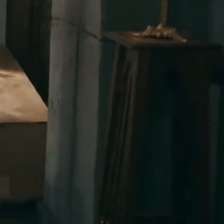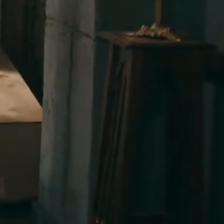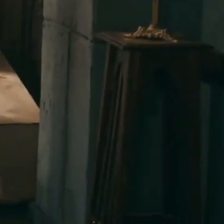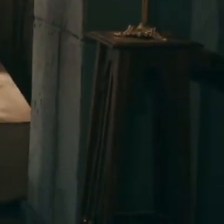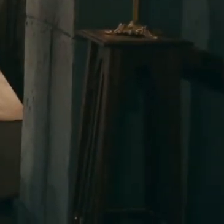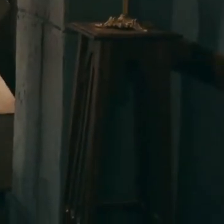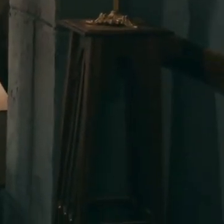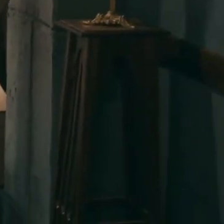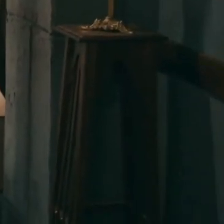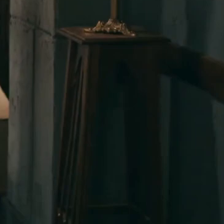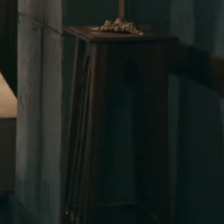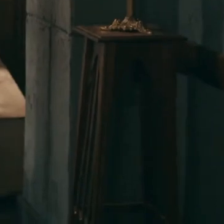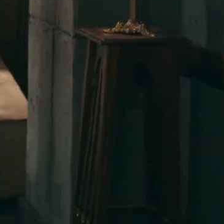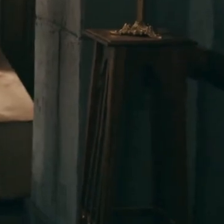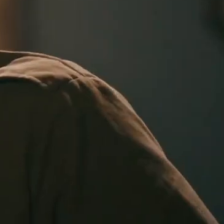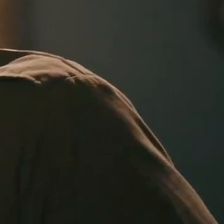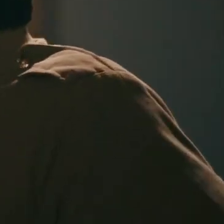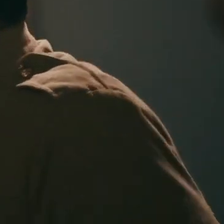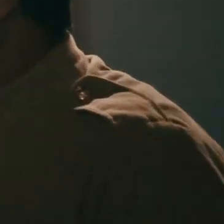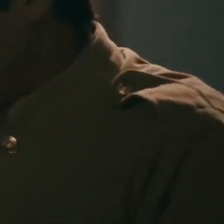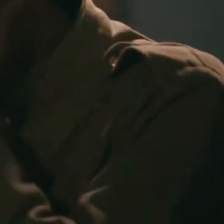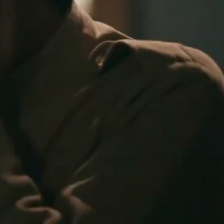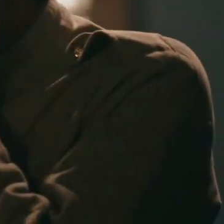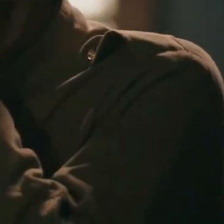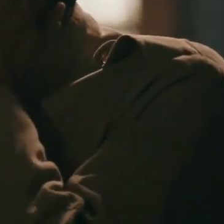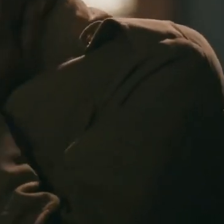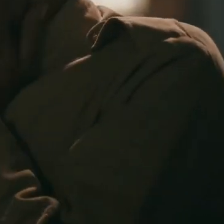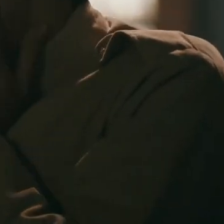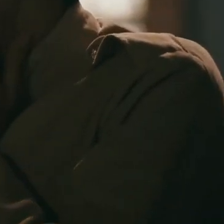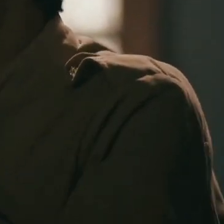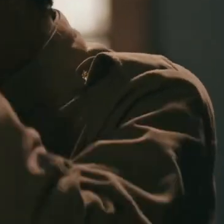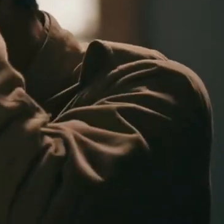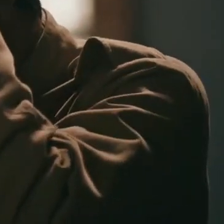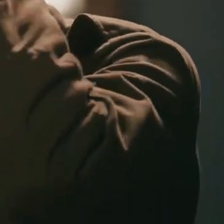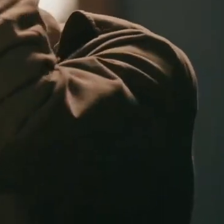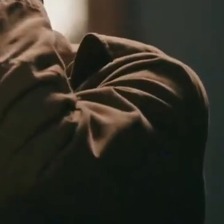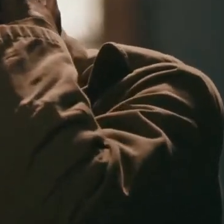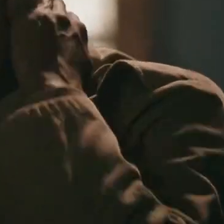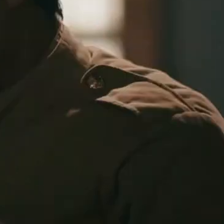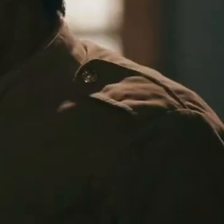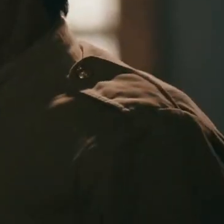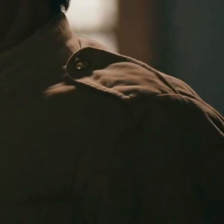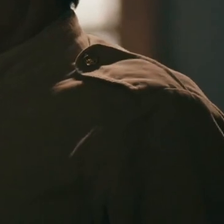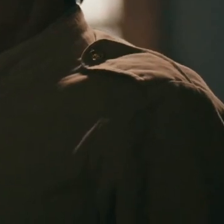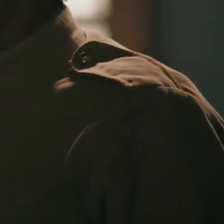Dağınıklıktan uzaklaşıp tabancasını kuşağına taktı. Ardından saçını başını düzelterek bir süre öylece